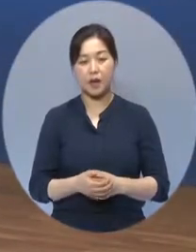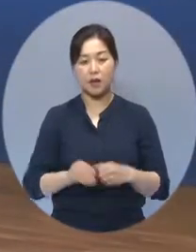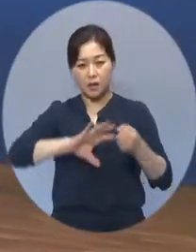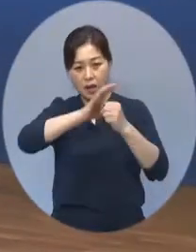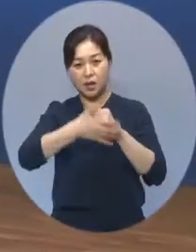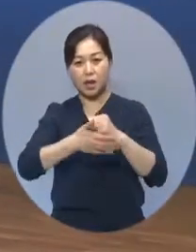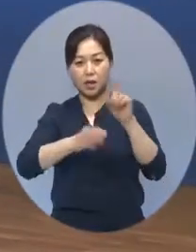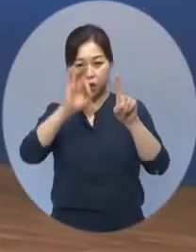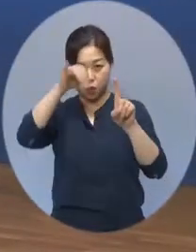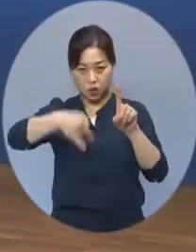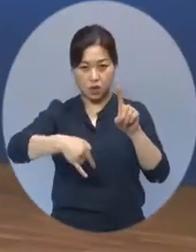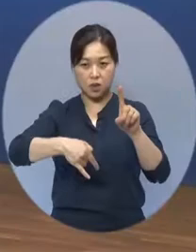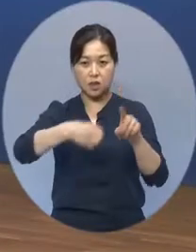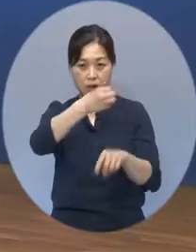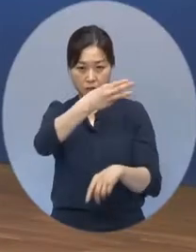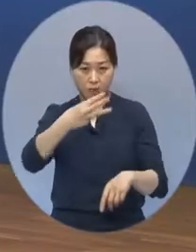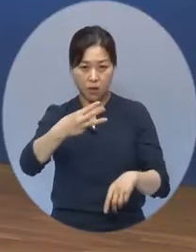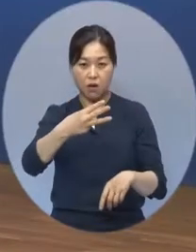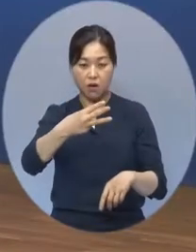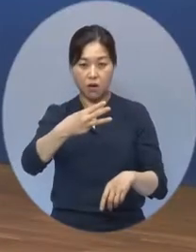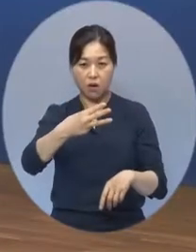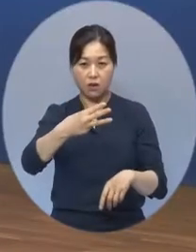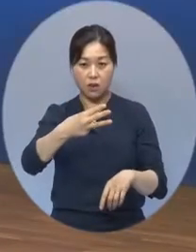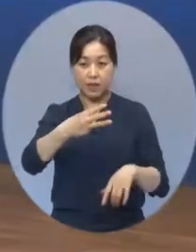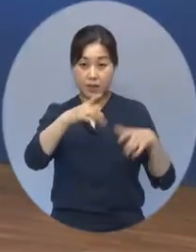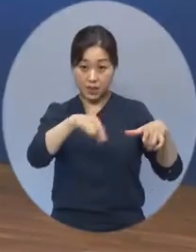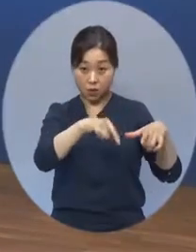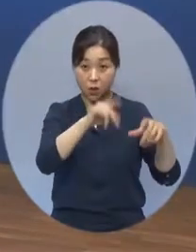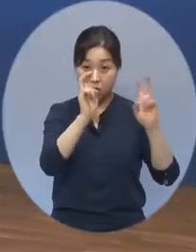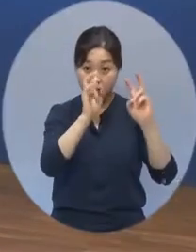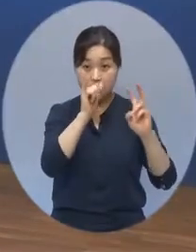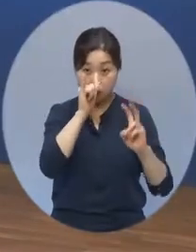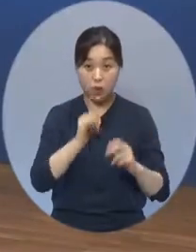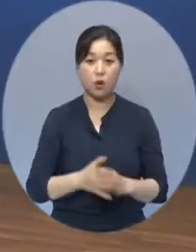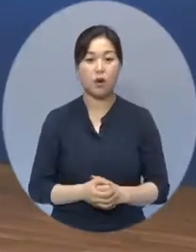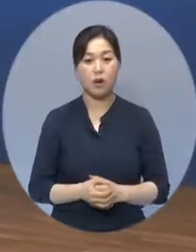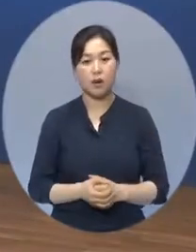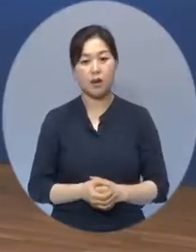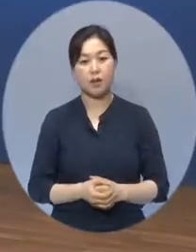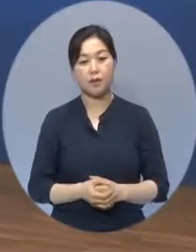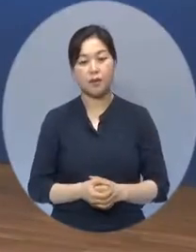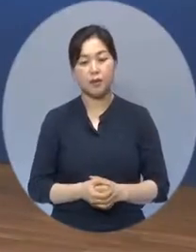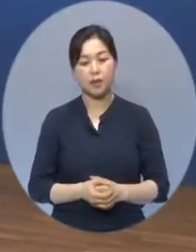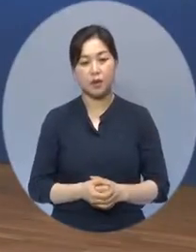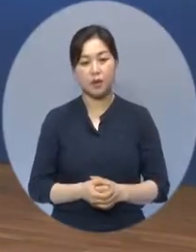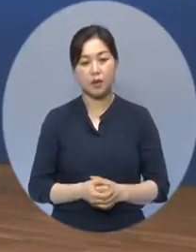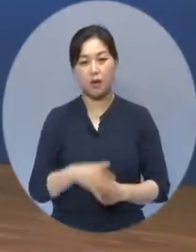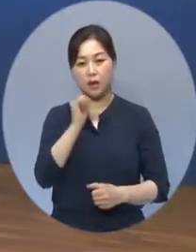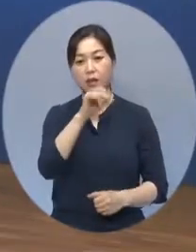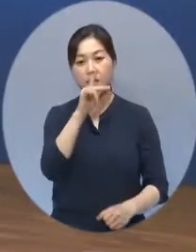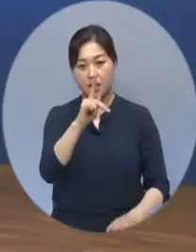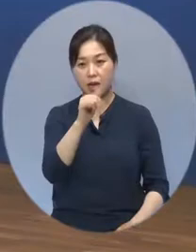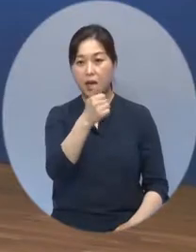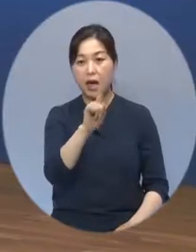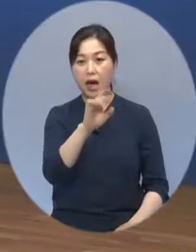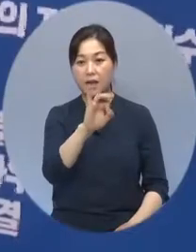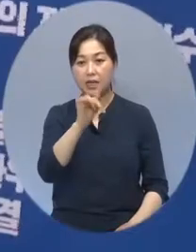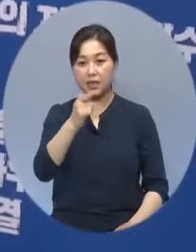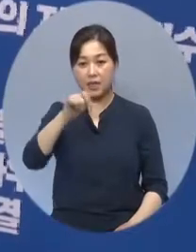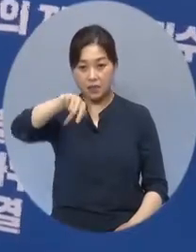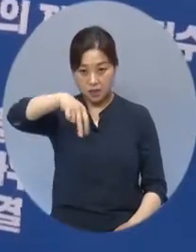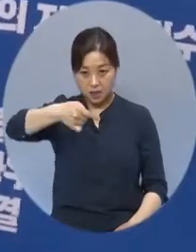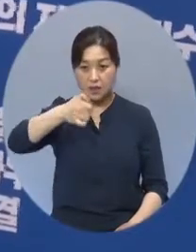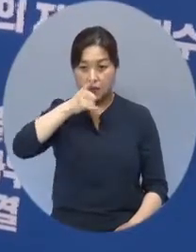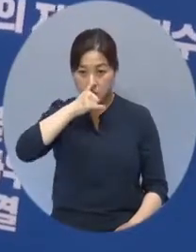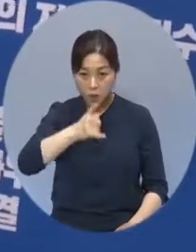1위인 삼성이 우리 지역에 일부가 있죠. 또 2위인 SK하이닉스가 있죠. 그다음에 또